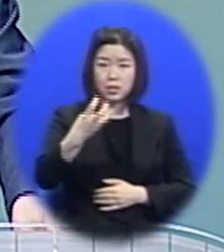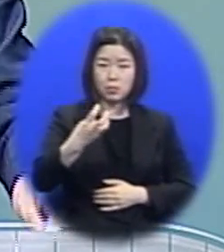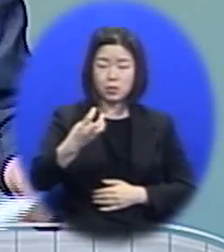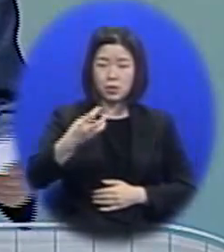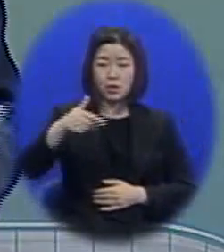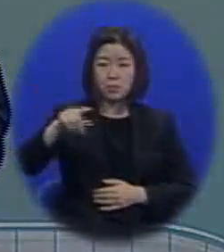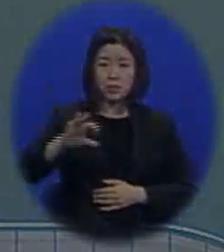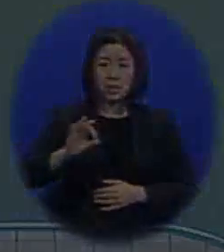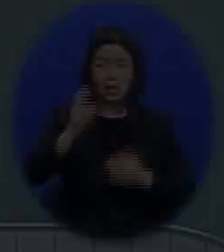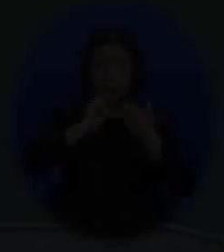찬송을 부르시겠죠